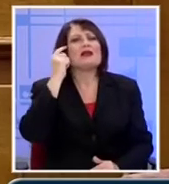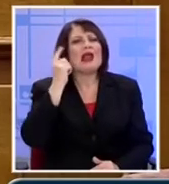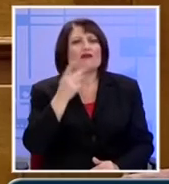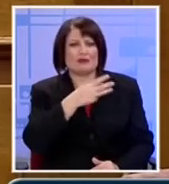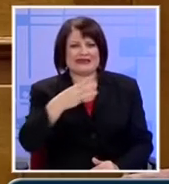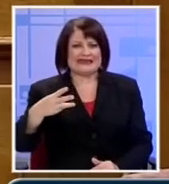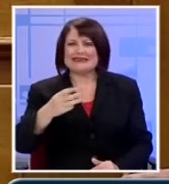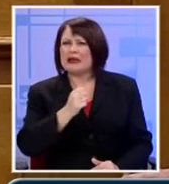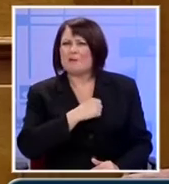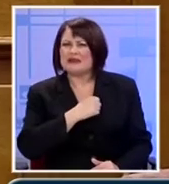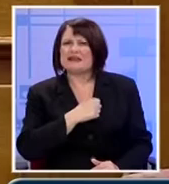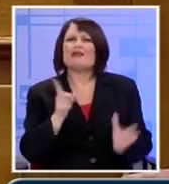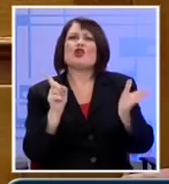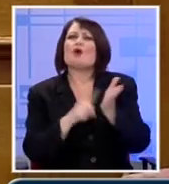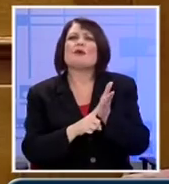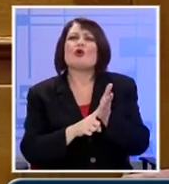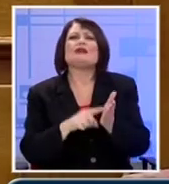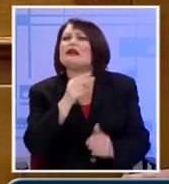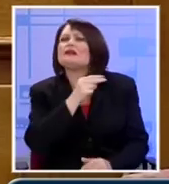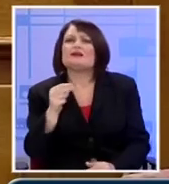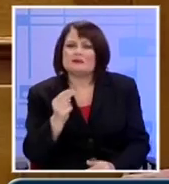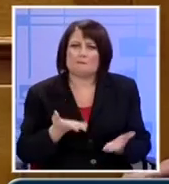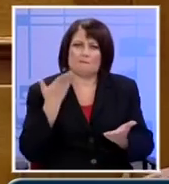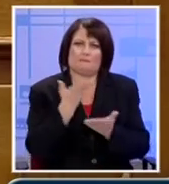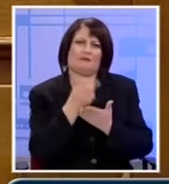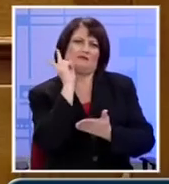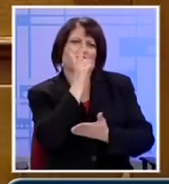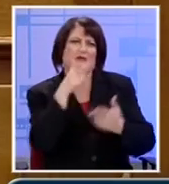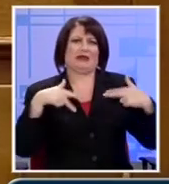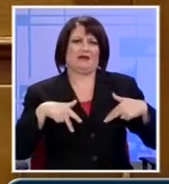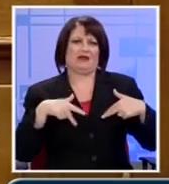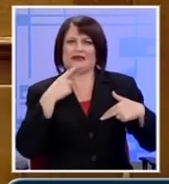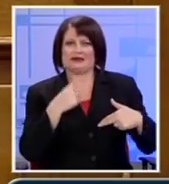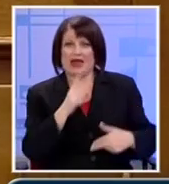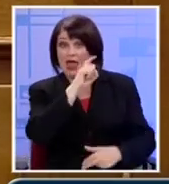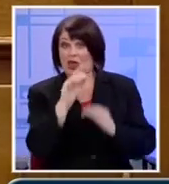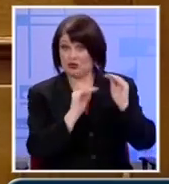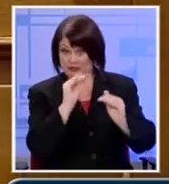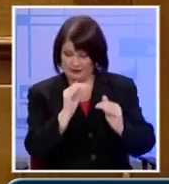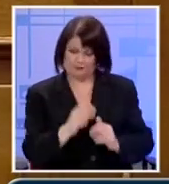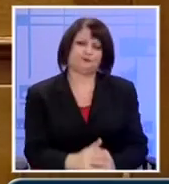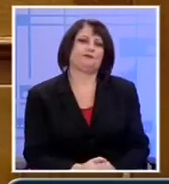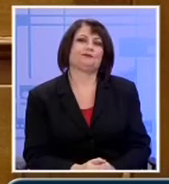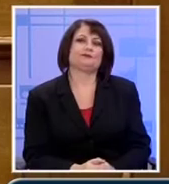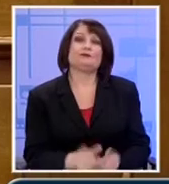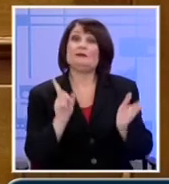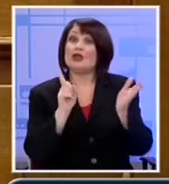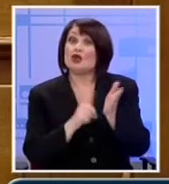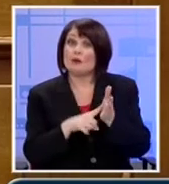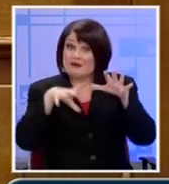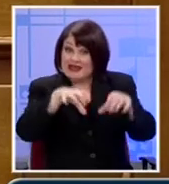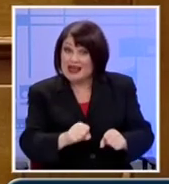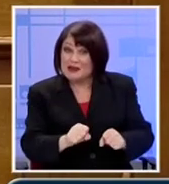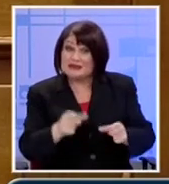άποψη του ΣΥΡΙΖΑ για την νομιμότητα που με την πρόταση δυσπιστίας επικαλείται. Τα ερωτήματα. Είναι νόμιμη η κατάληψη